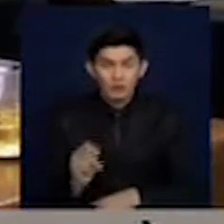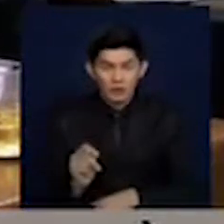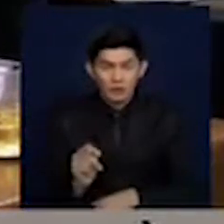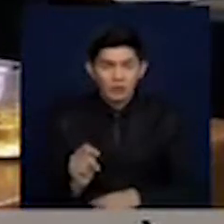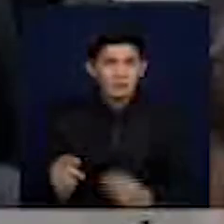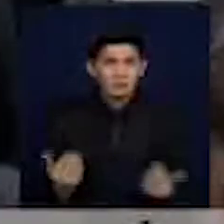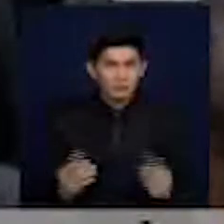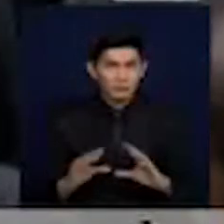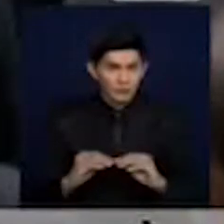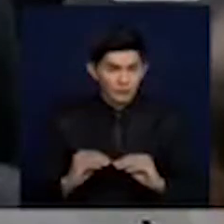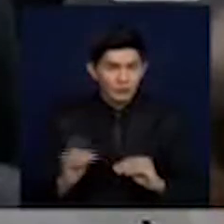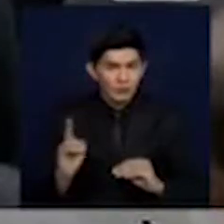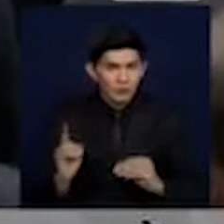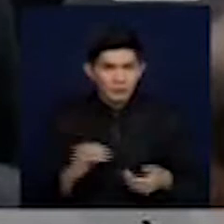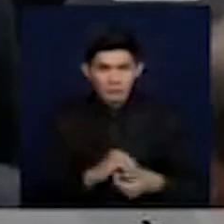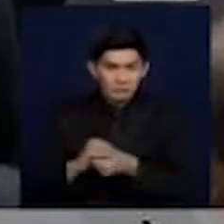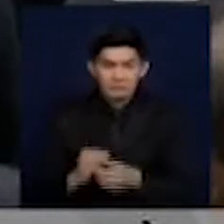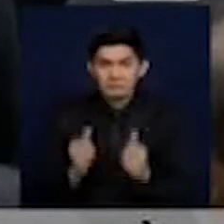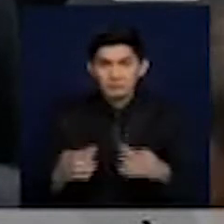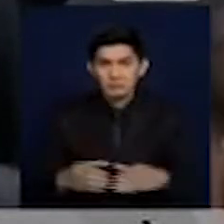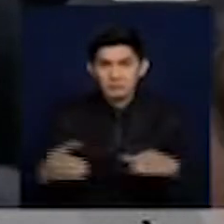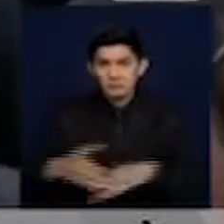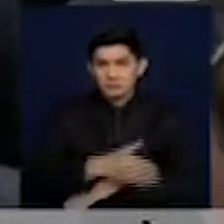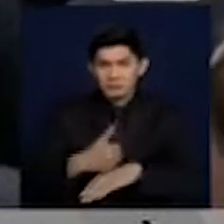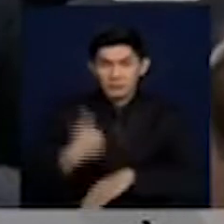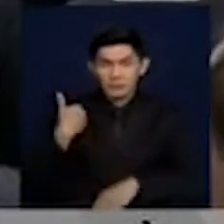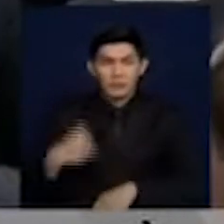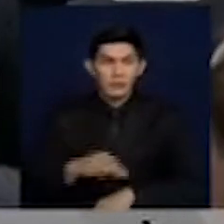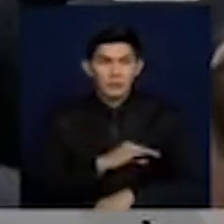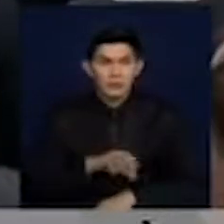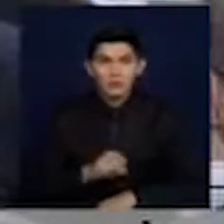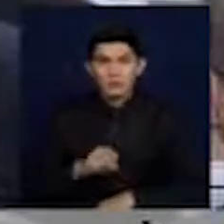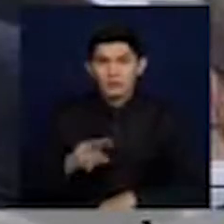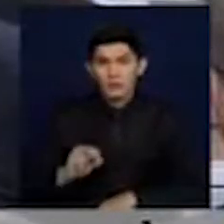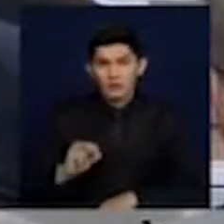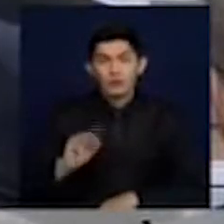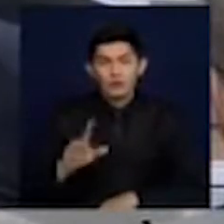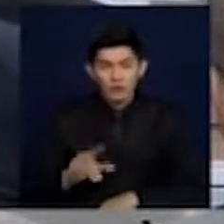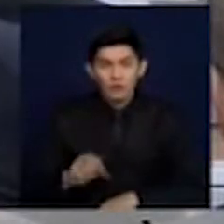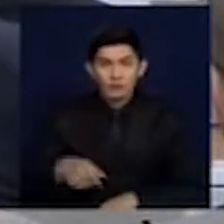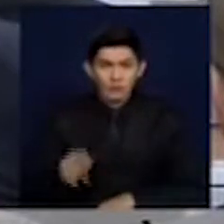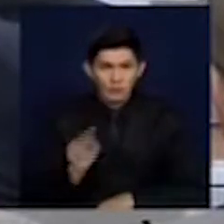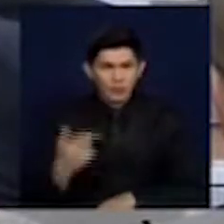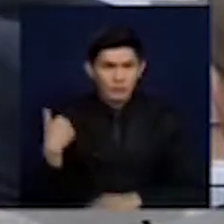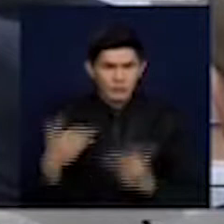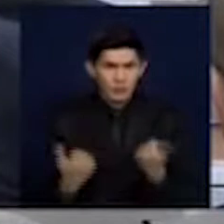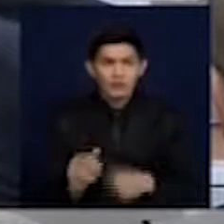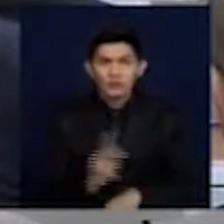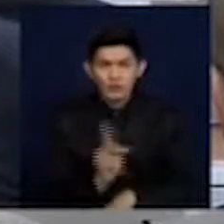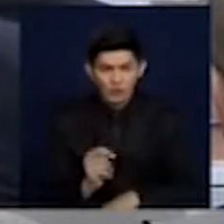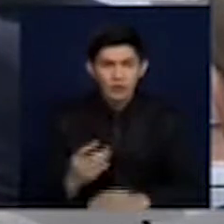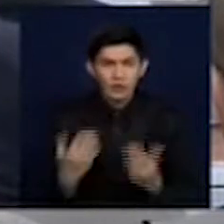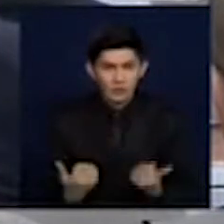นี้ได้รับความร่วมมืออย่างดีจากพรรคการเมืองและสมาชิกสนช.และสปท.ขณะที่กกต.ผู้มีส่วนได้ส่ว